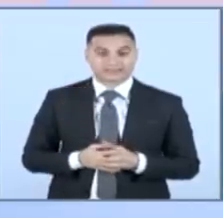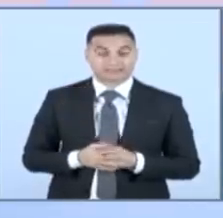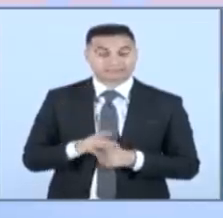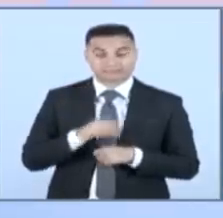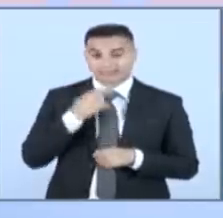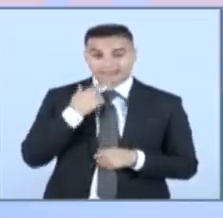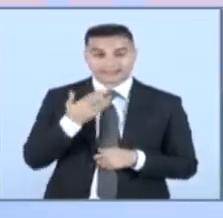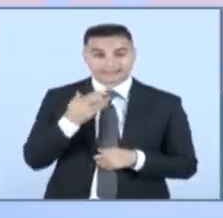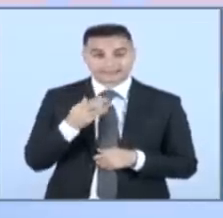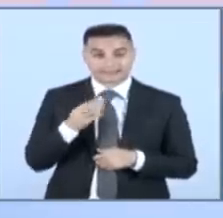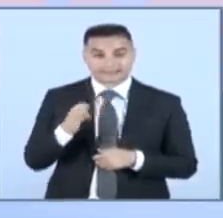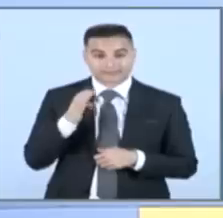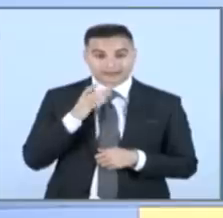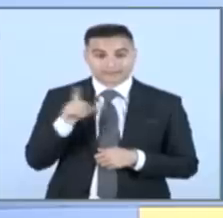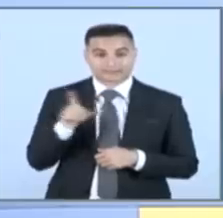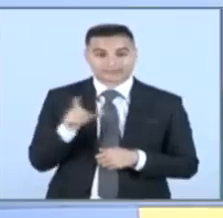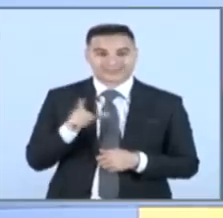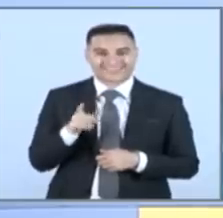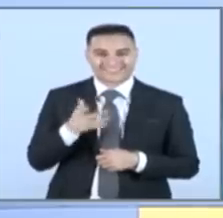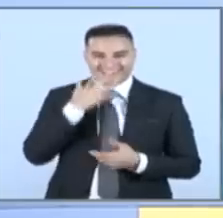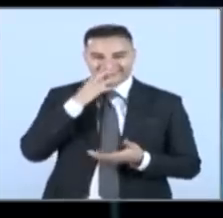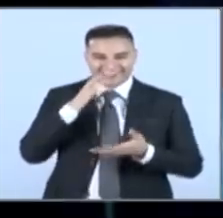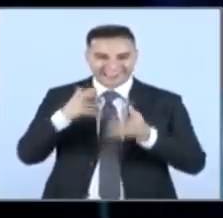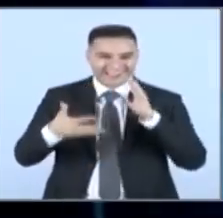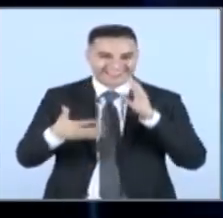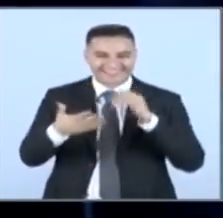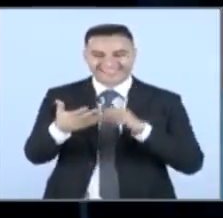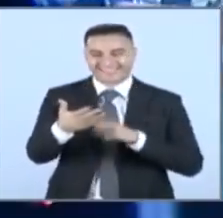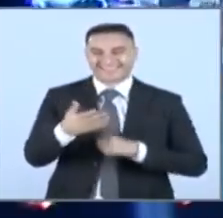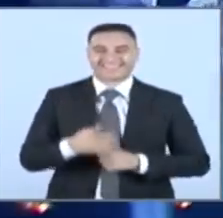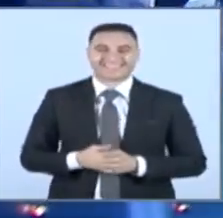هارد لك. إجابة صحيحة.